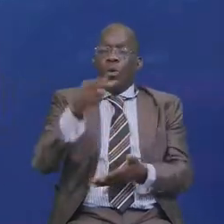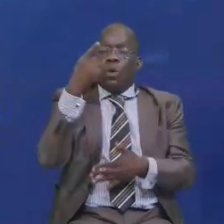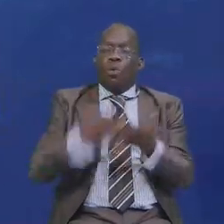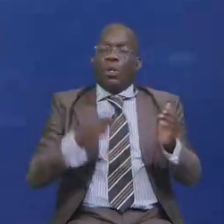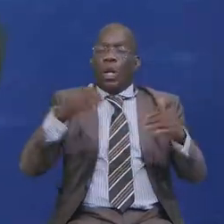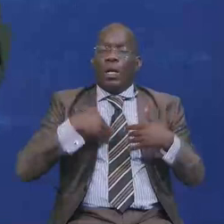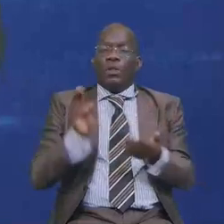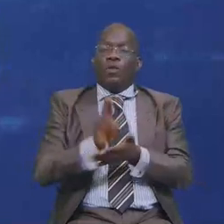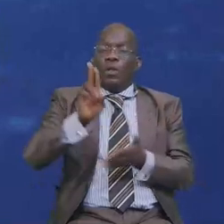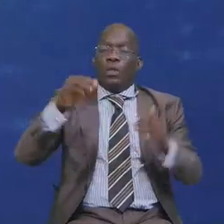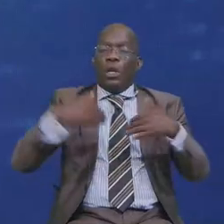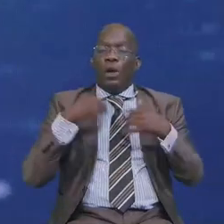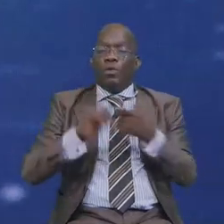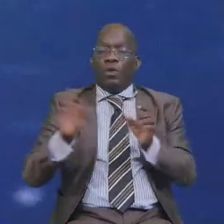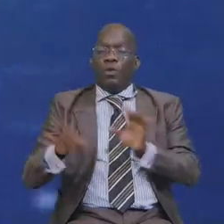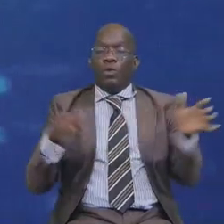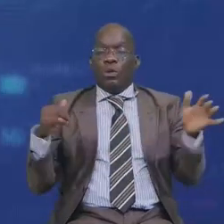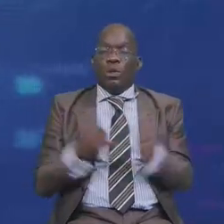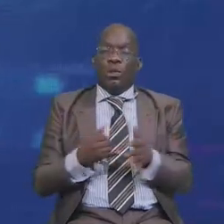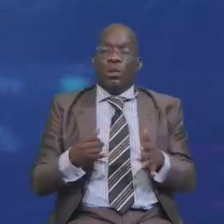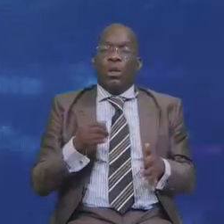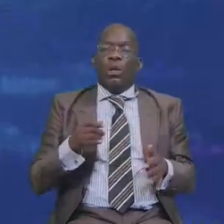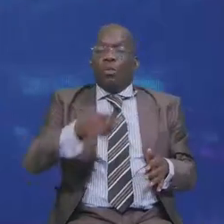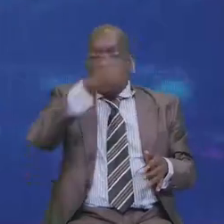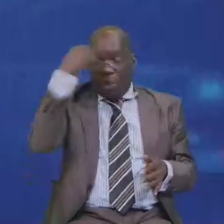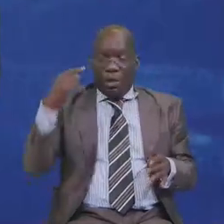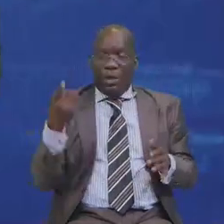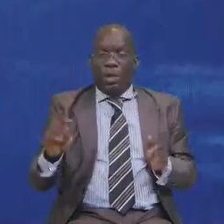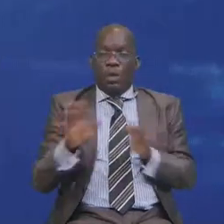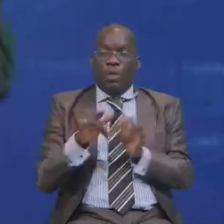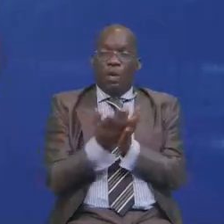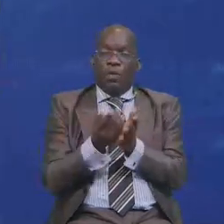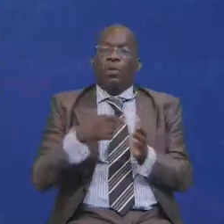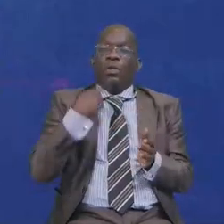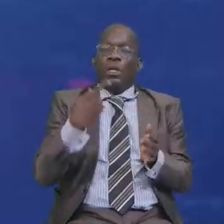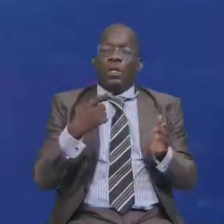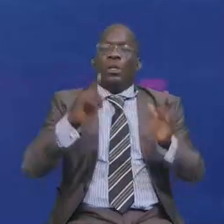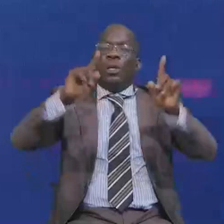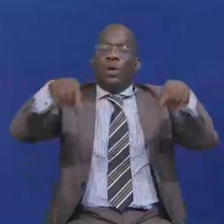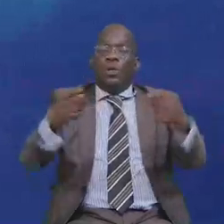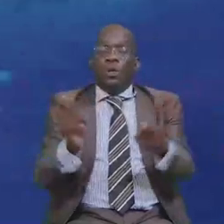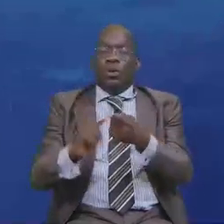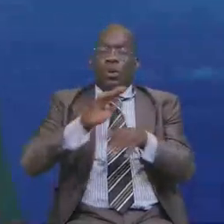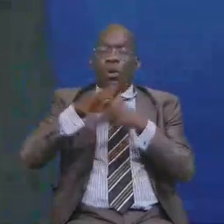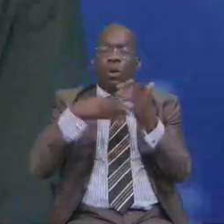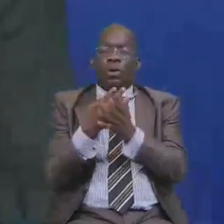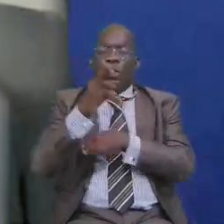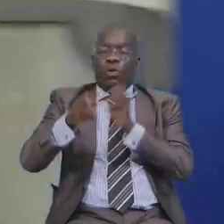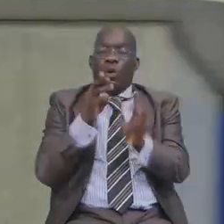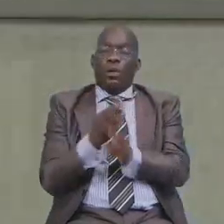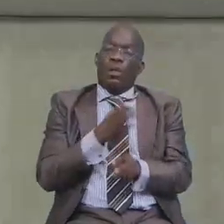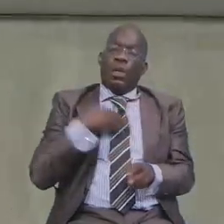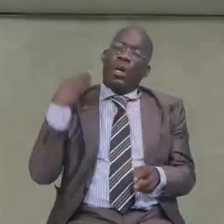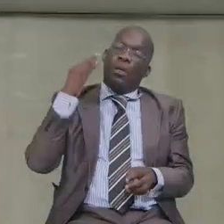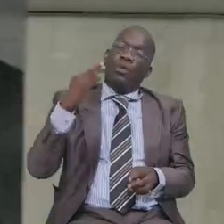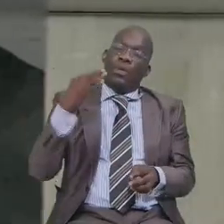ça? Parce que la Bible a dit, allez partout le monde et prêchez la bonne